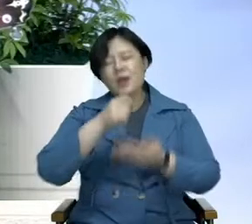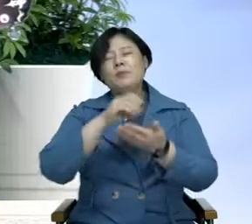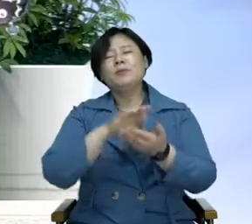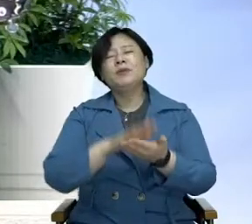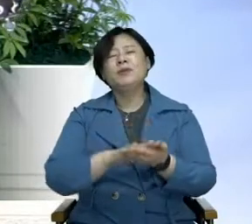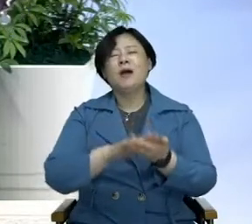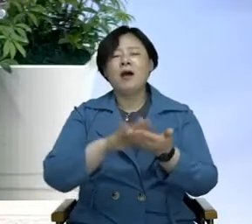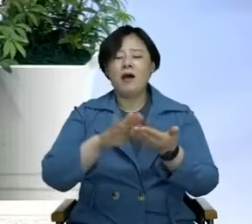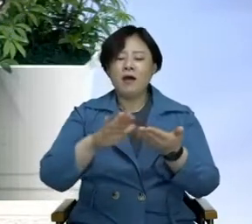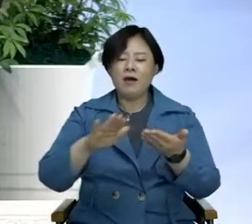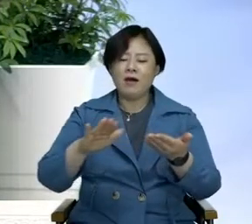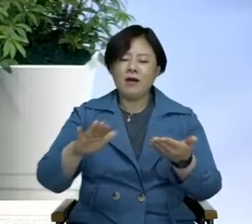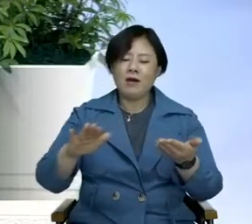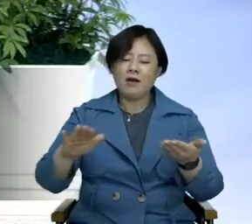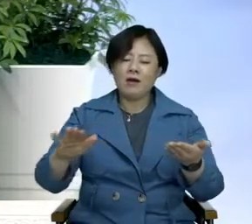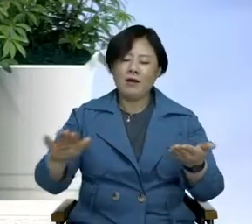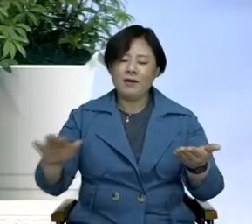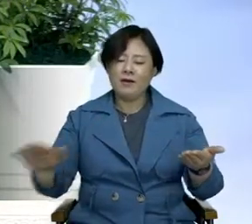선하십니다.